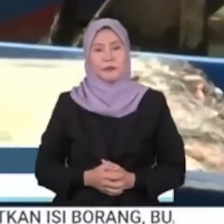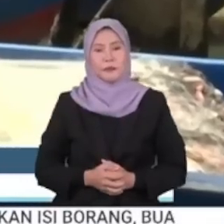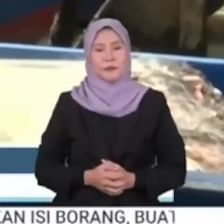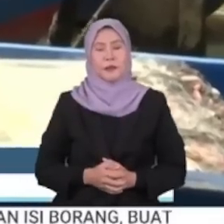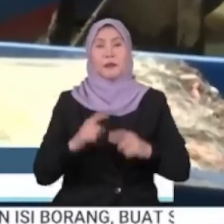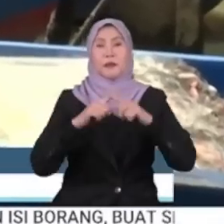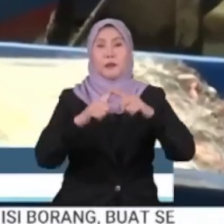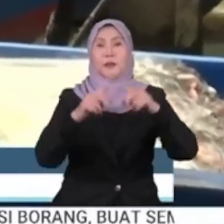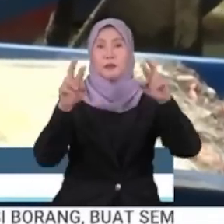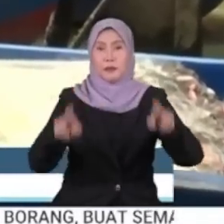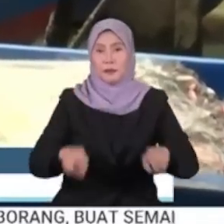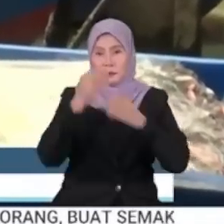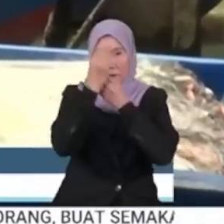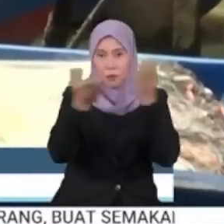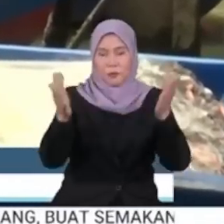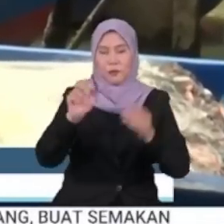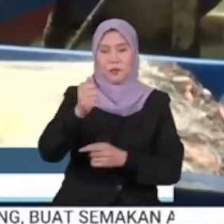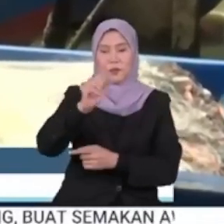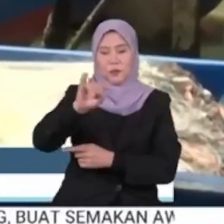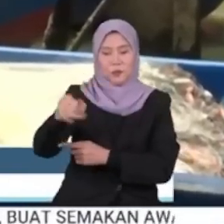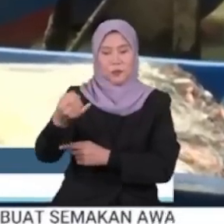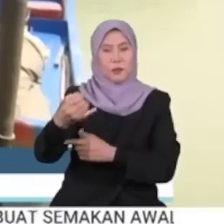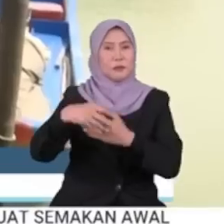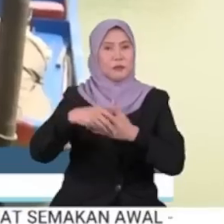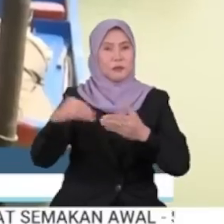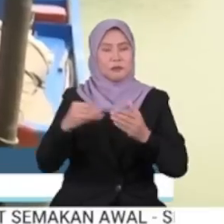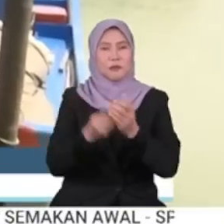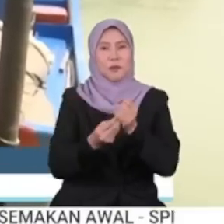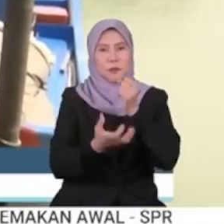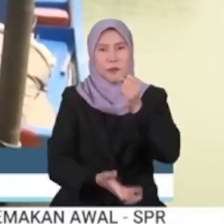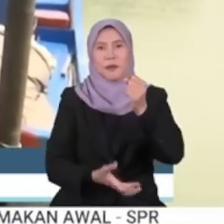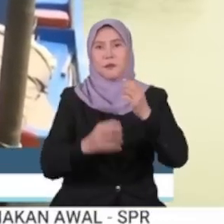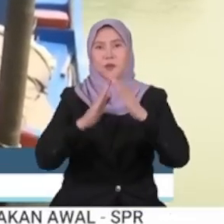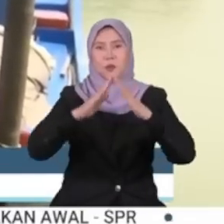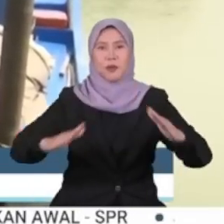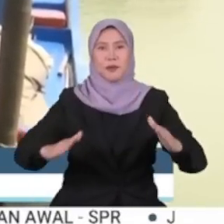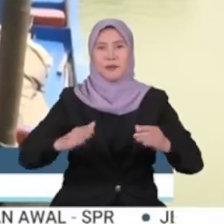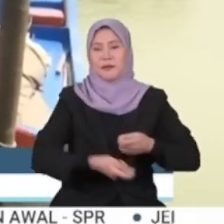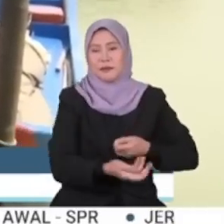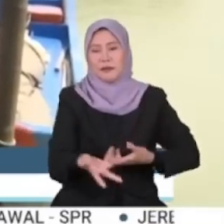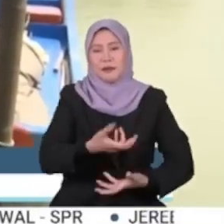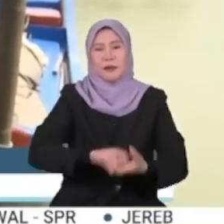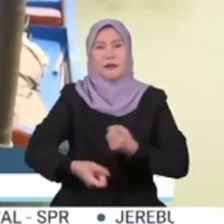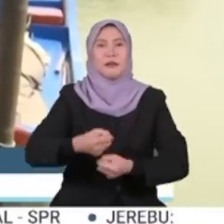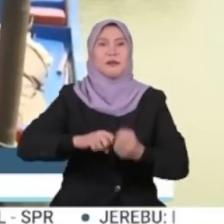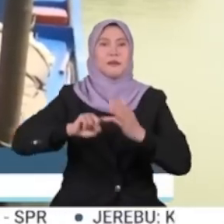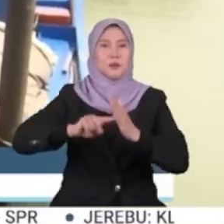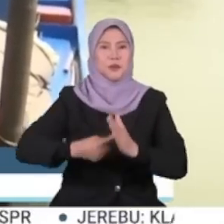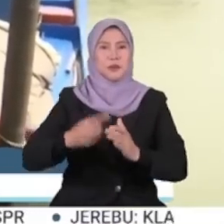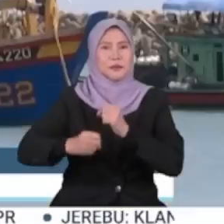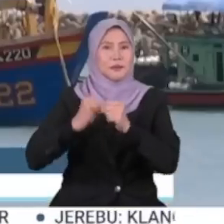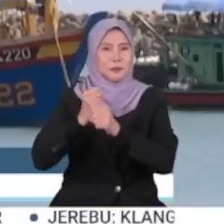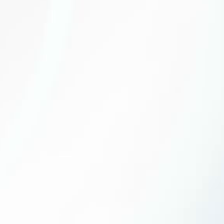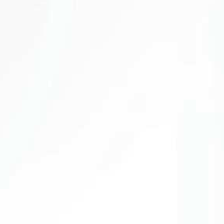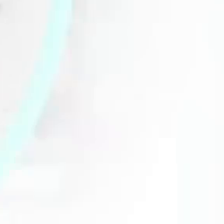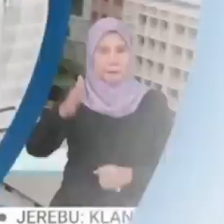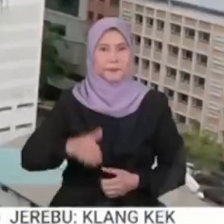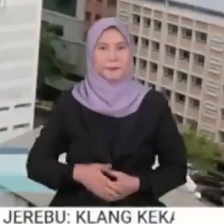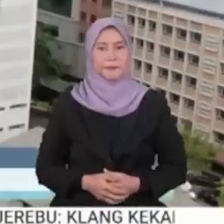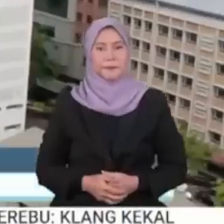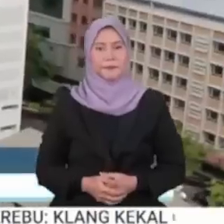Sidang Dewan Rakyat turut dimaklumkan RM10 juta turut diperuntuk bagi program perumahan nelayan bermula tahun depan.